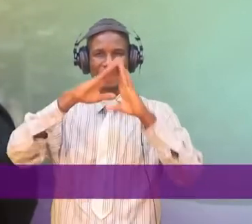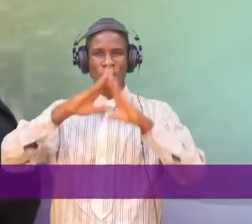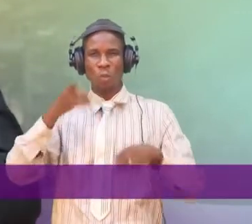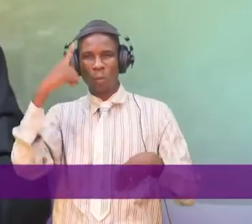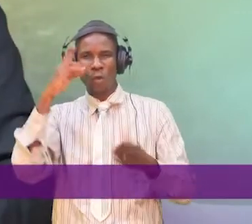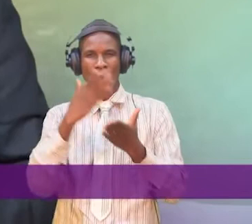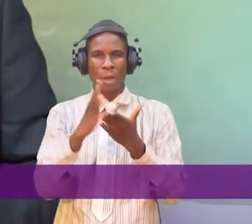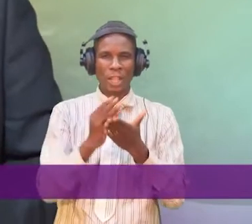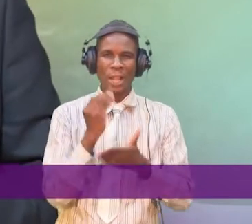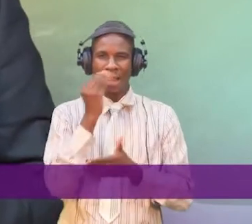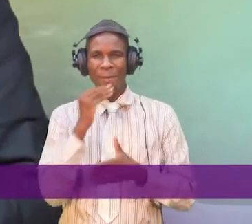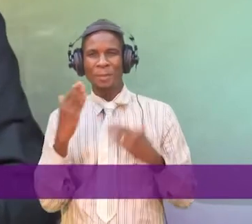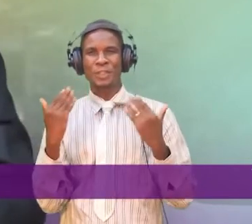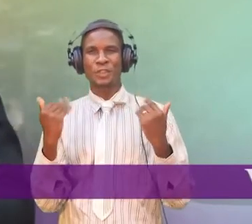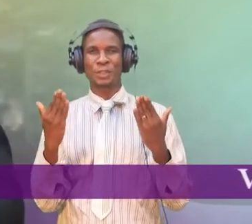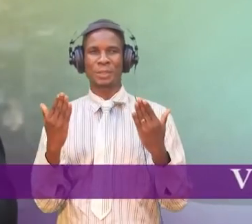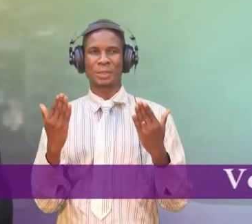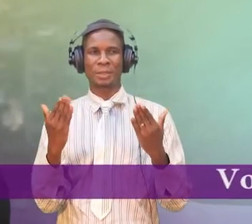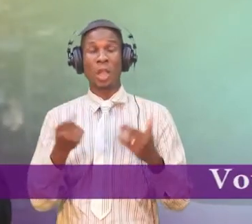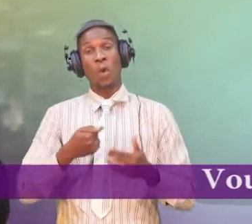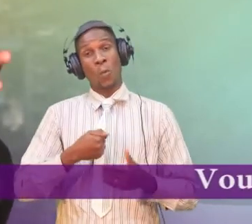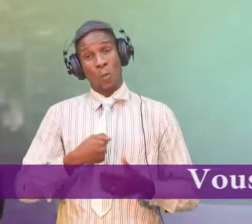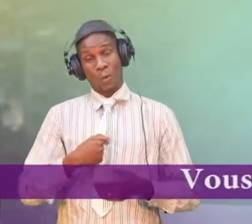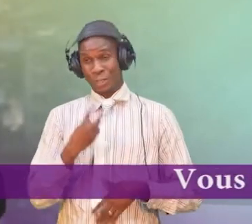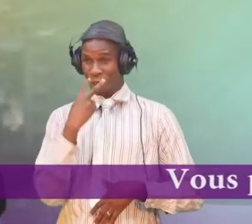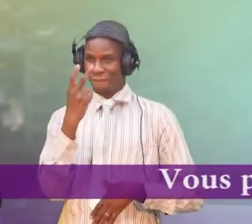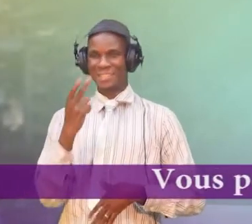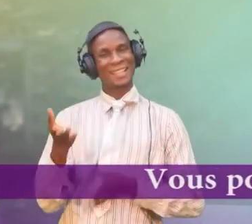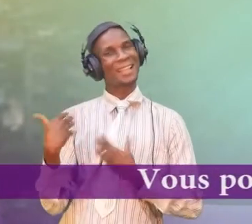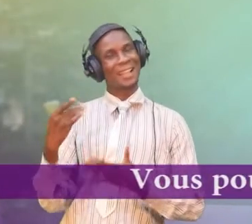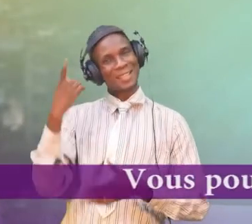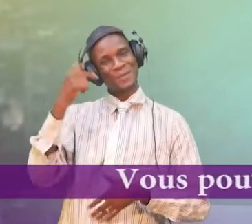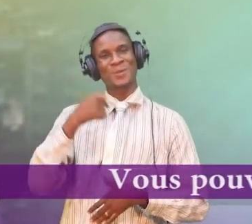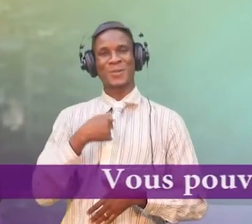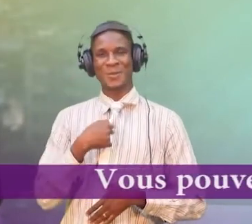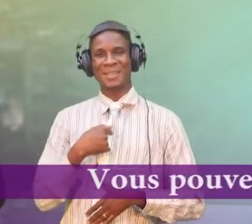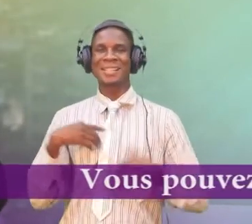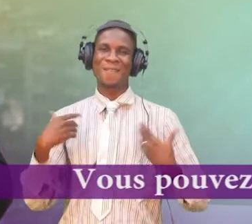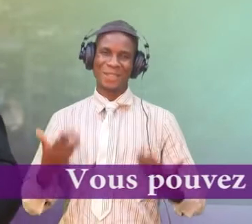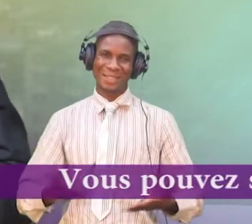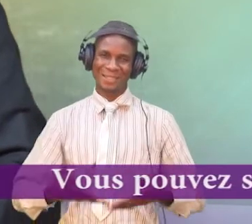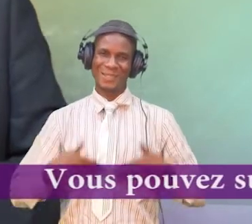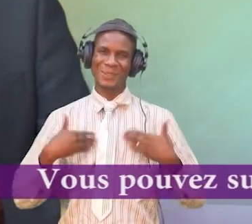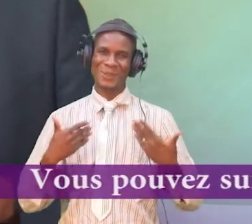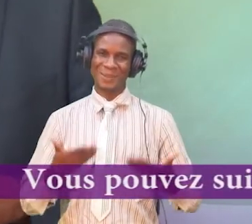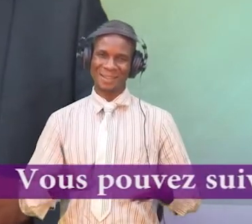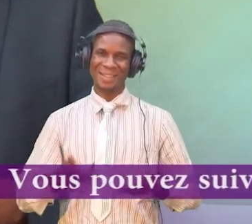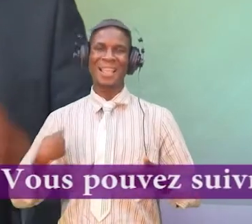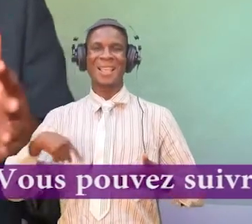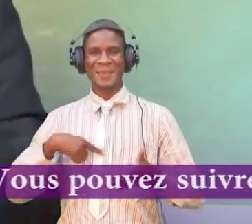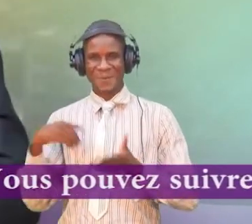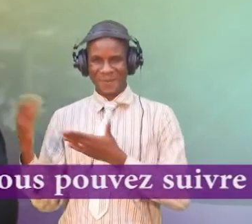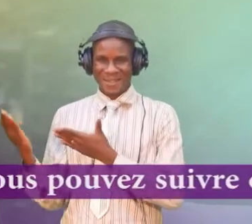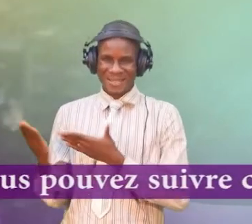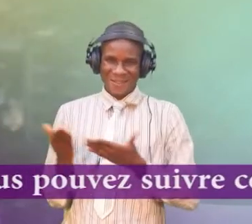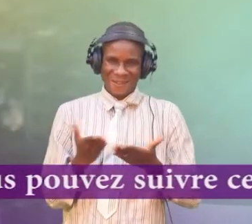lelo pona kukabole loba na Nzambe. Na moni yango lokola ngolu ya Nzambe penza mpe ezali na esengo